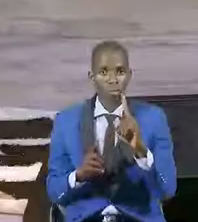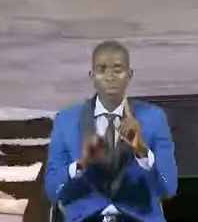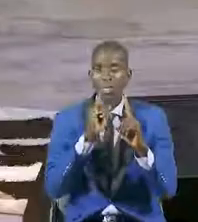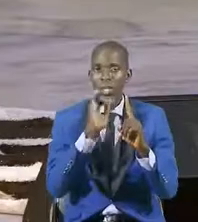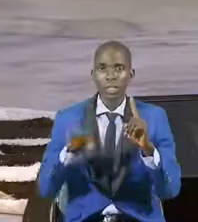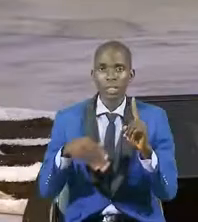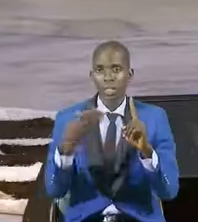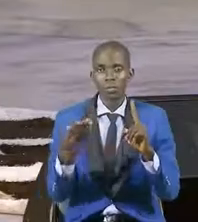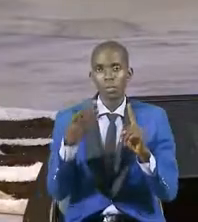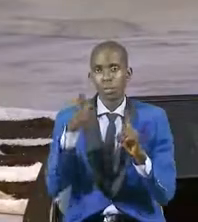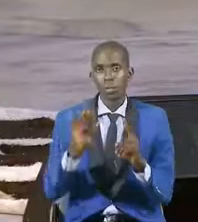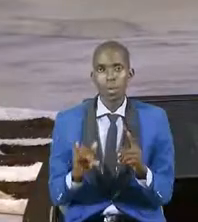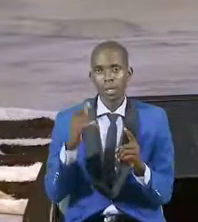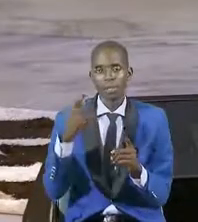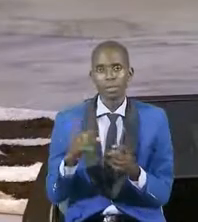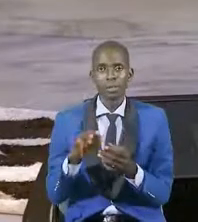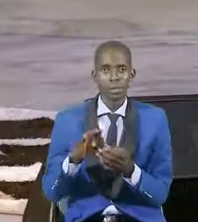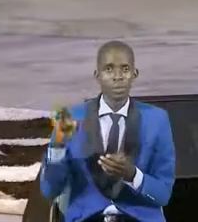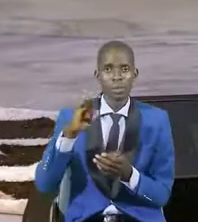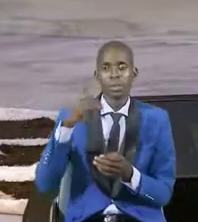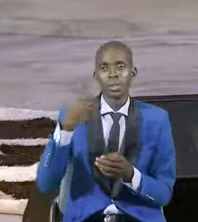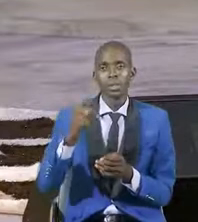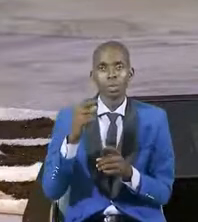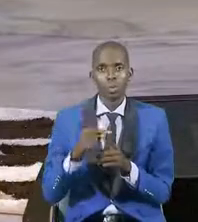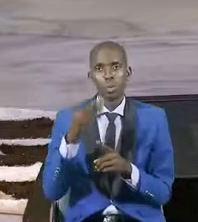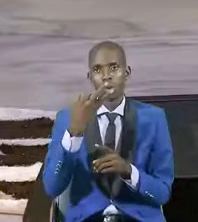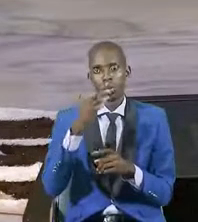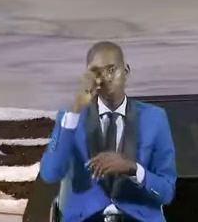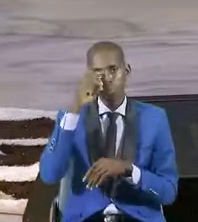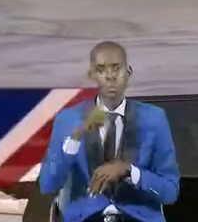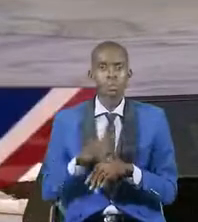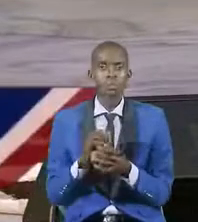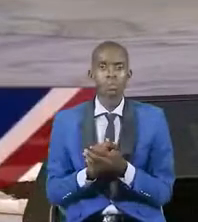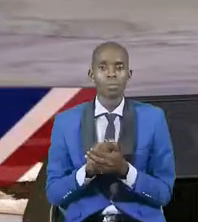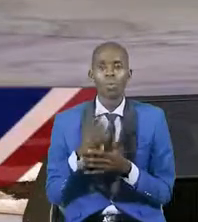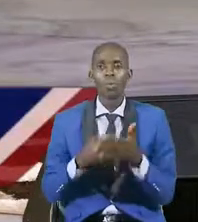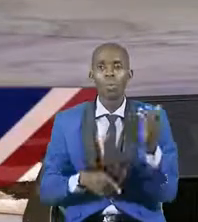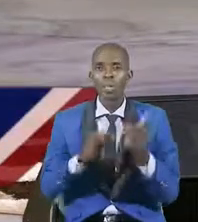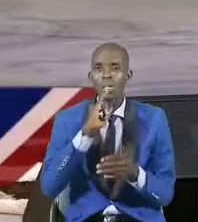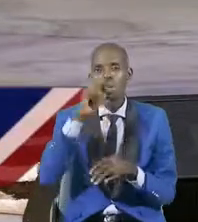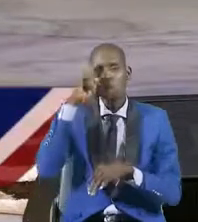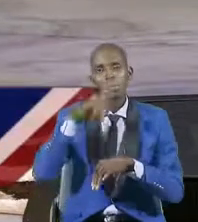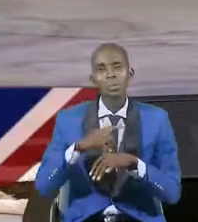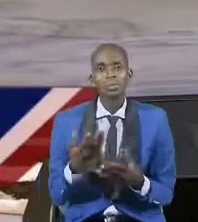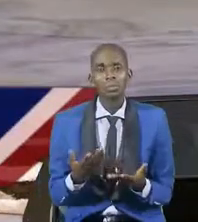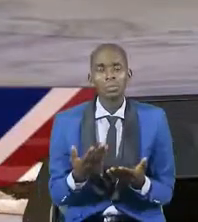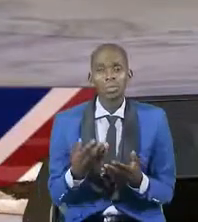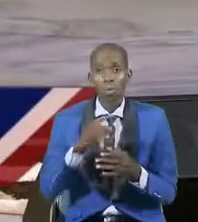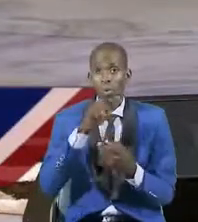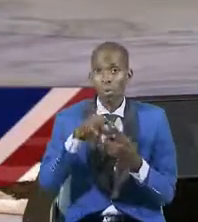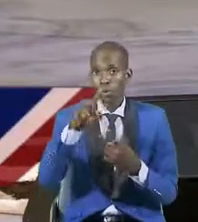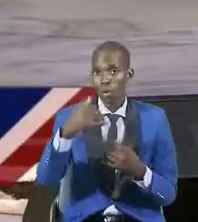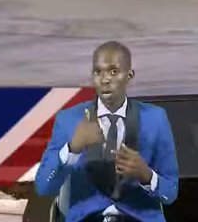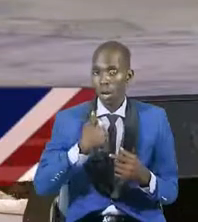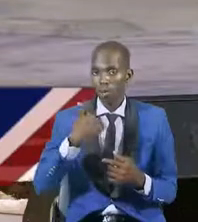En effet, à l'un est donné par l'esprit une parole de sagesse. Qu'est-ce que la sagesse? Lorsque